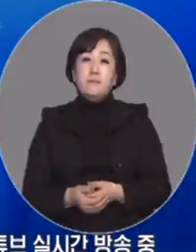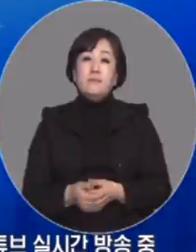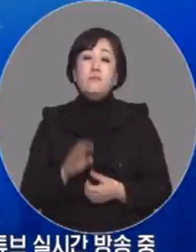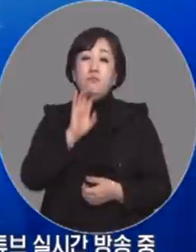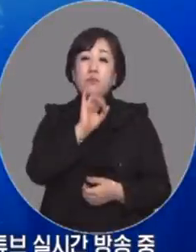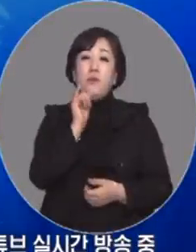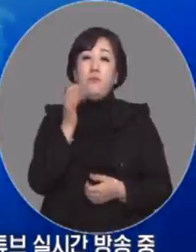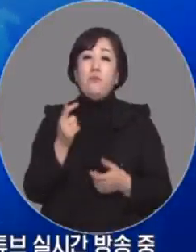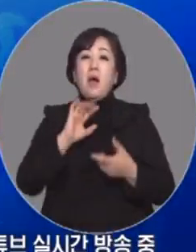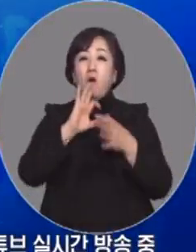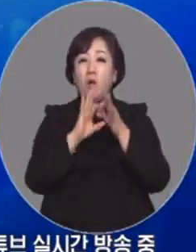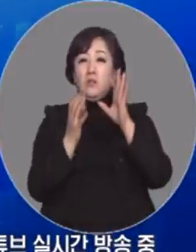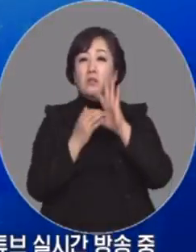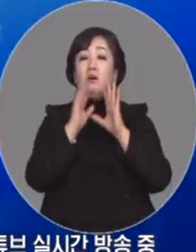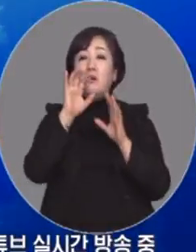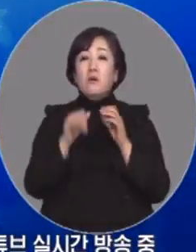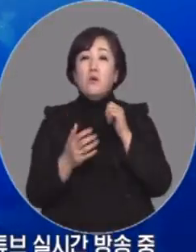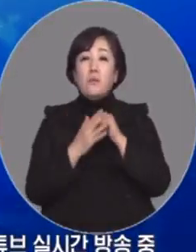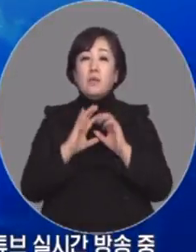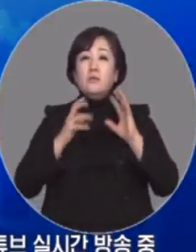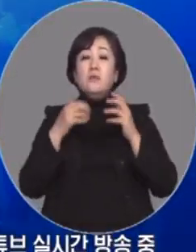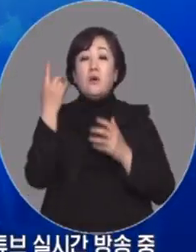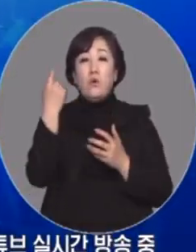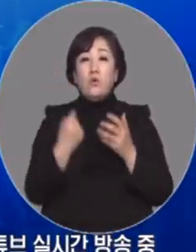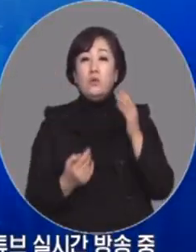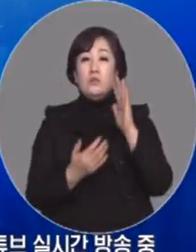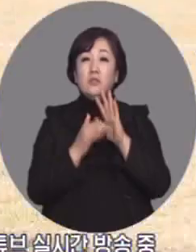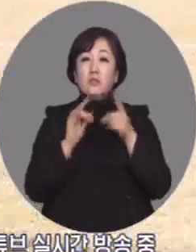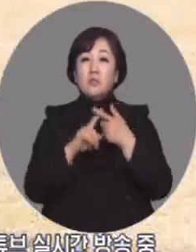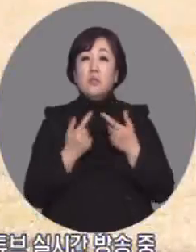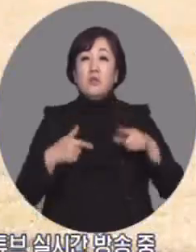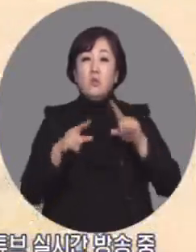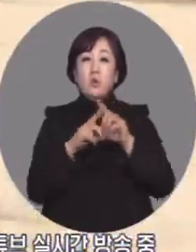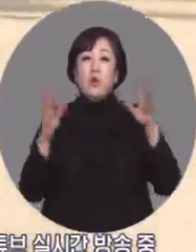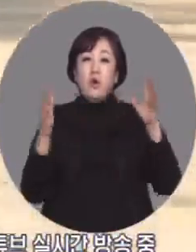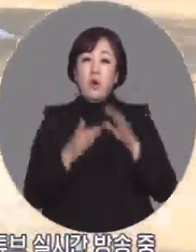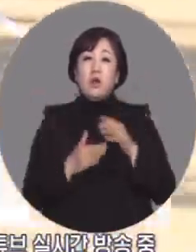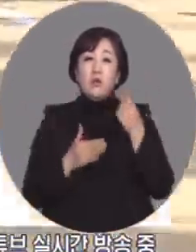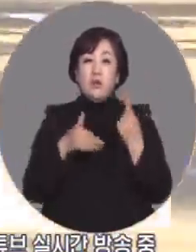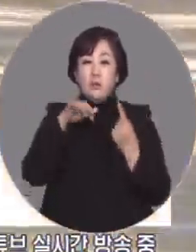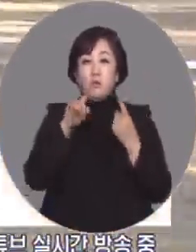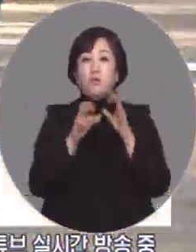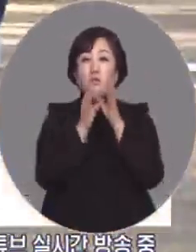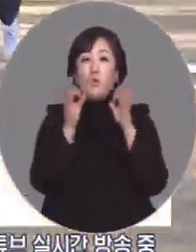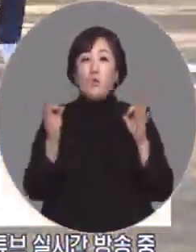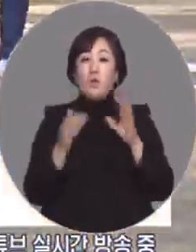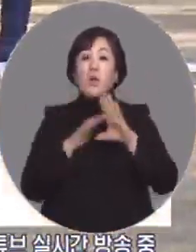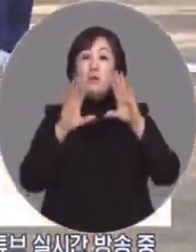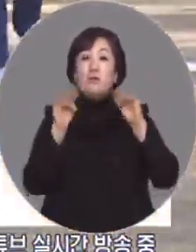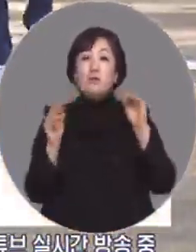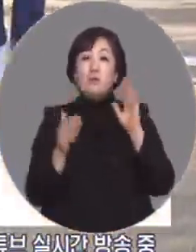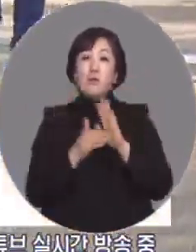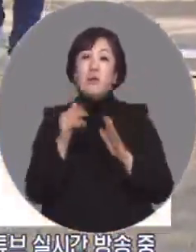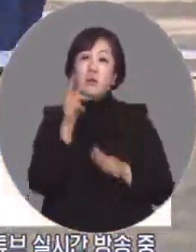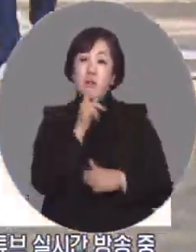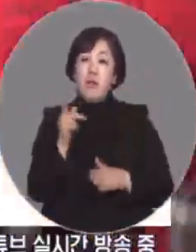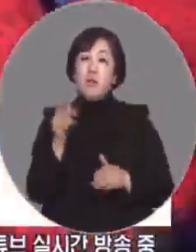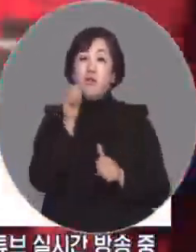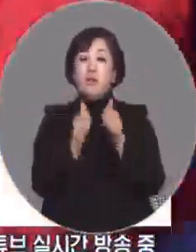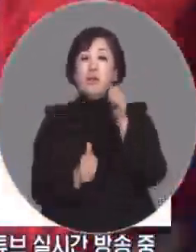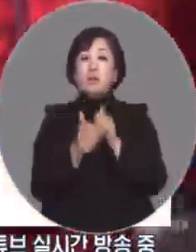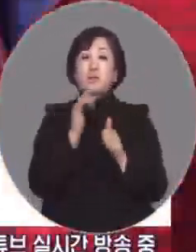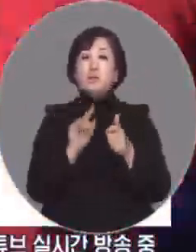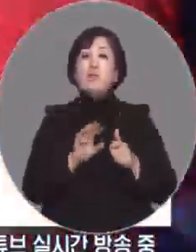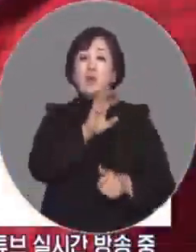FIFA 클럽 월드컵을 치르고 귀국한 뒤 일주일간 동일 집단 격리를 마친 프로축구 울산현대가 K리그 준비를